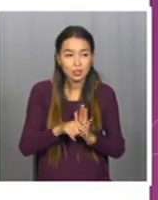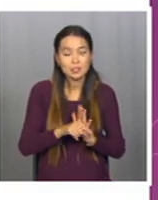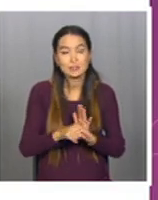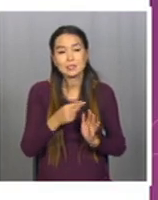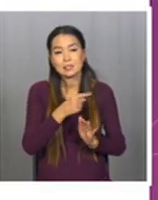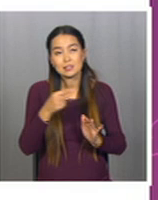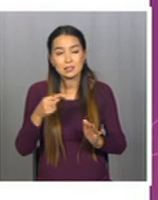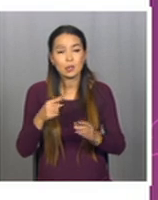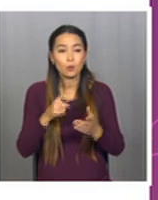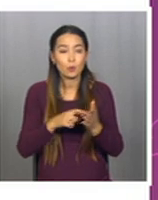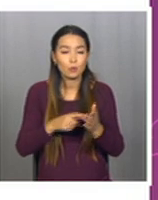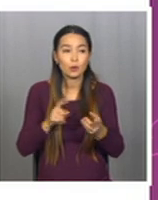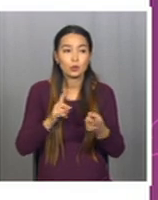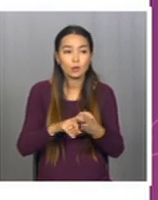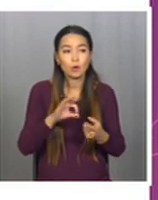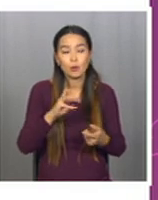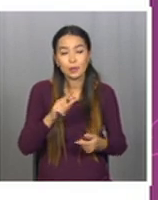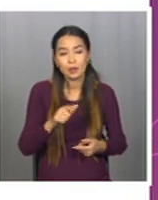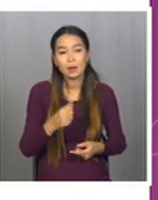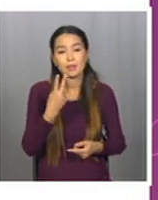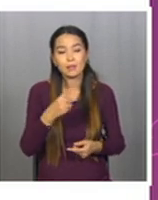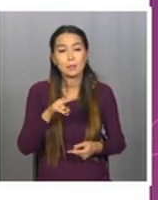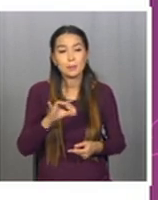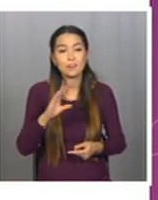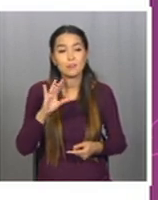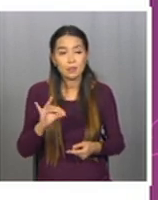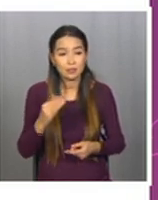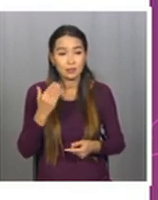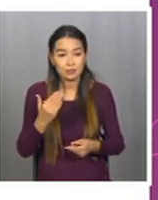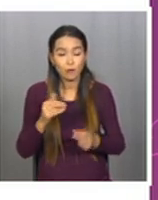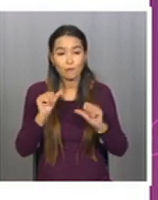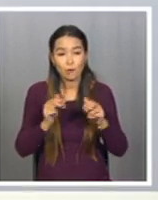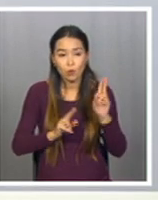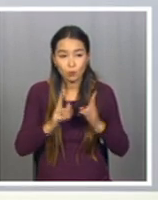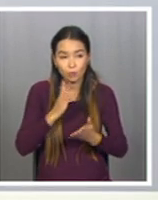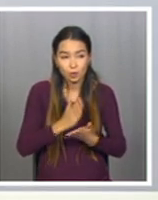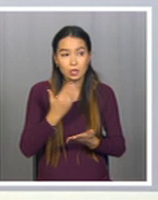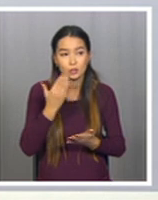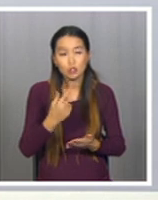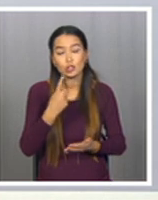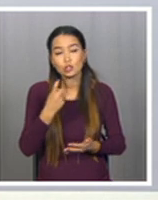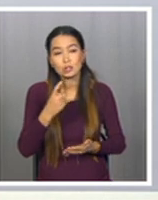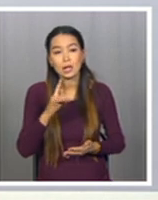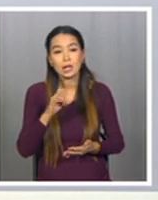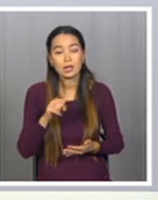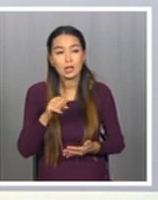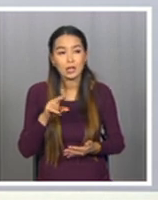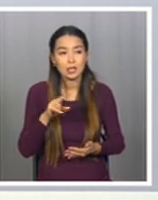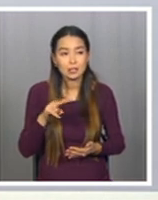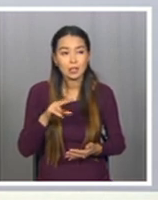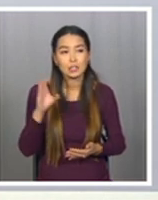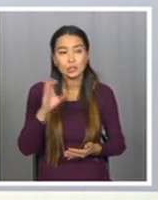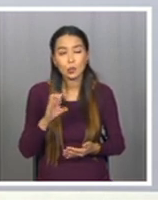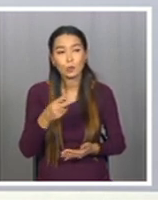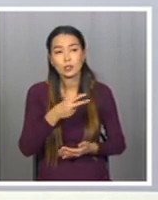байланысы омега тең 2 пи ню деген формула арқылы анықталады, және оны 100 радиан секундқа теңестірдік. Міне, мына жерде берілген